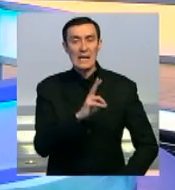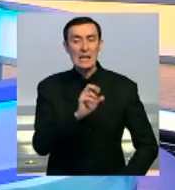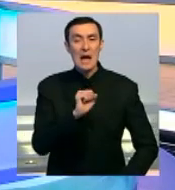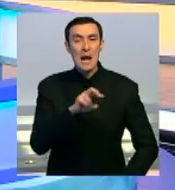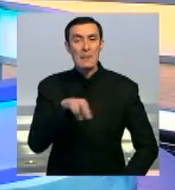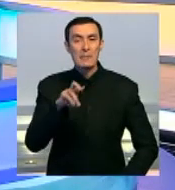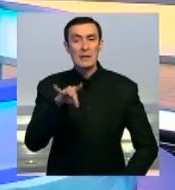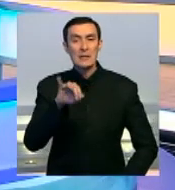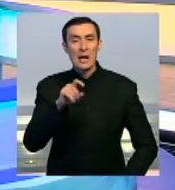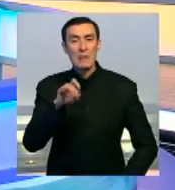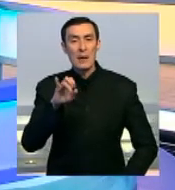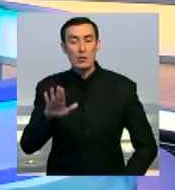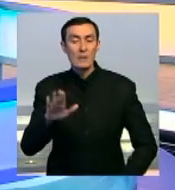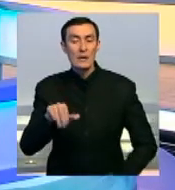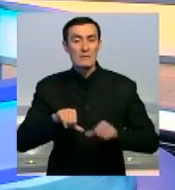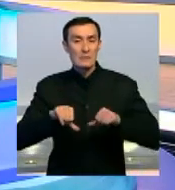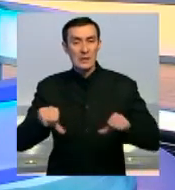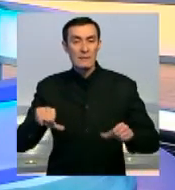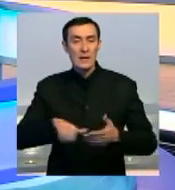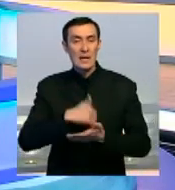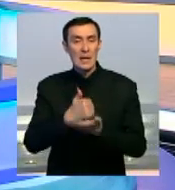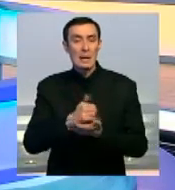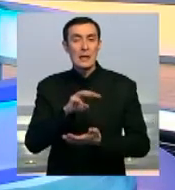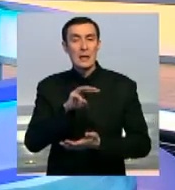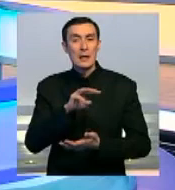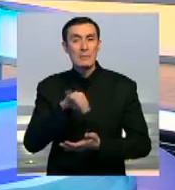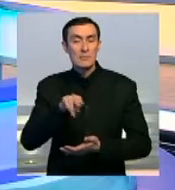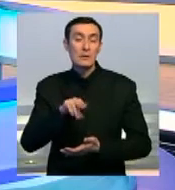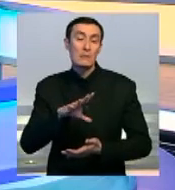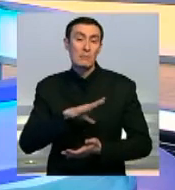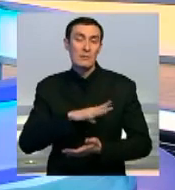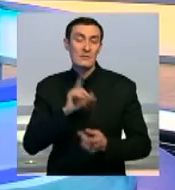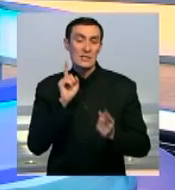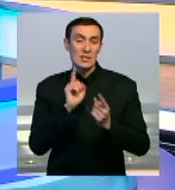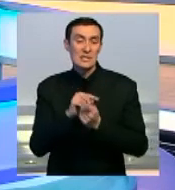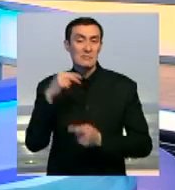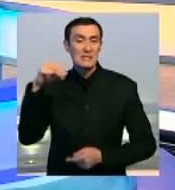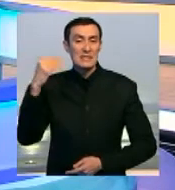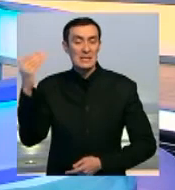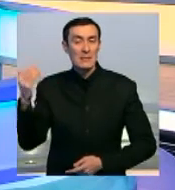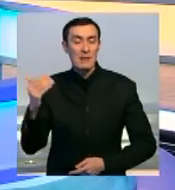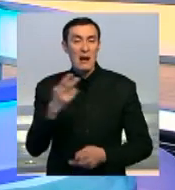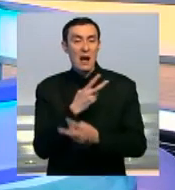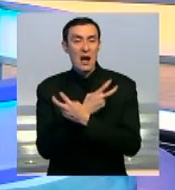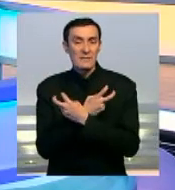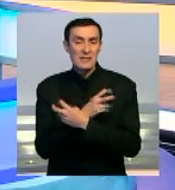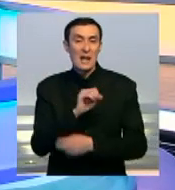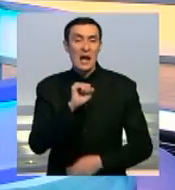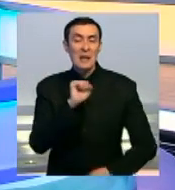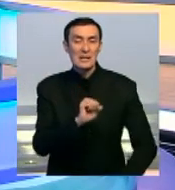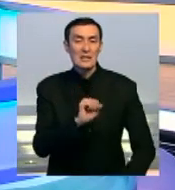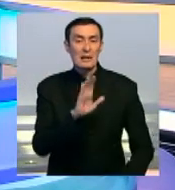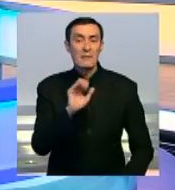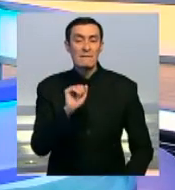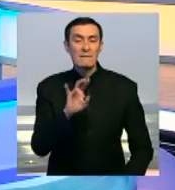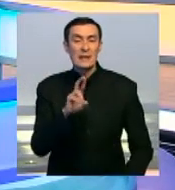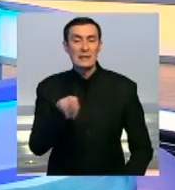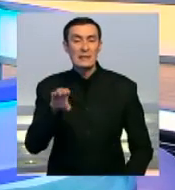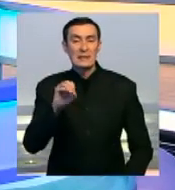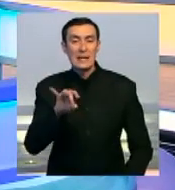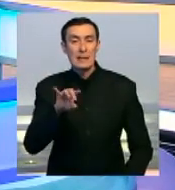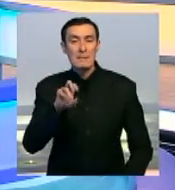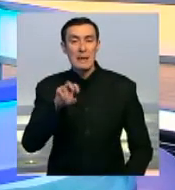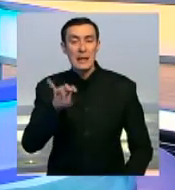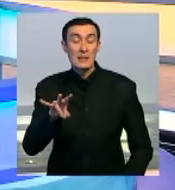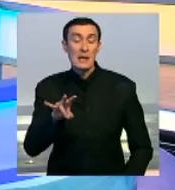Кайрат Абдрахманов. Накануне заседания глава казахстанского Foreign Office встретился с президентом Австрии Александром Ван дер Белленом. Глава